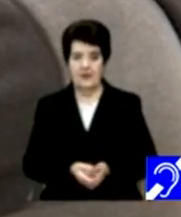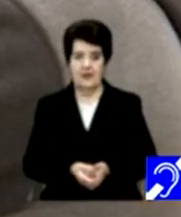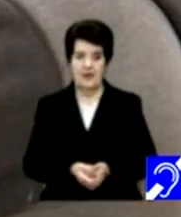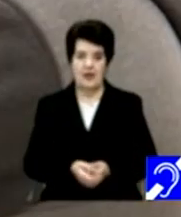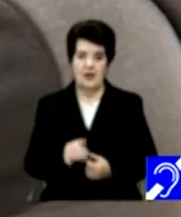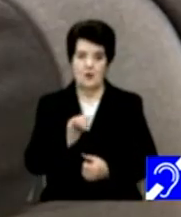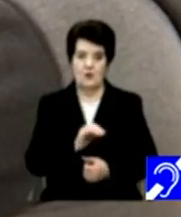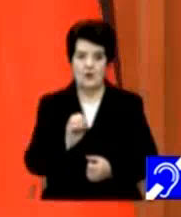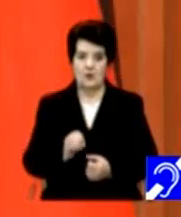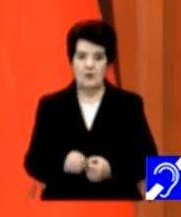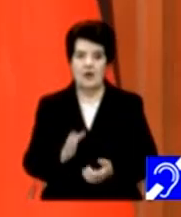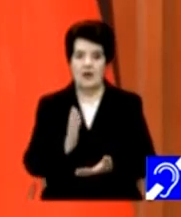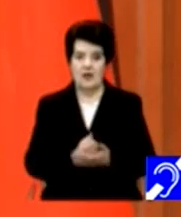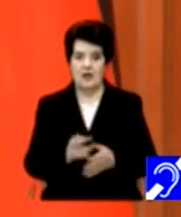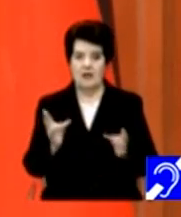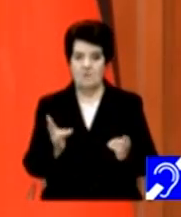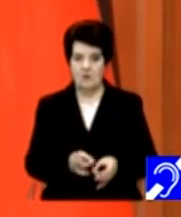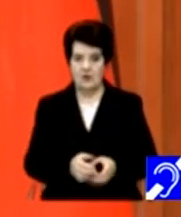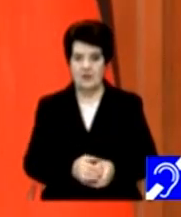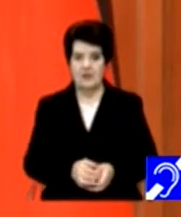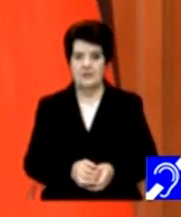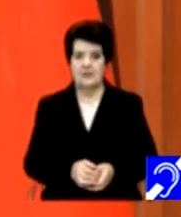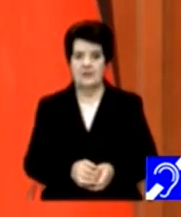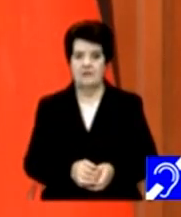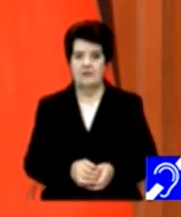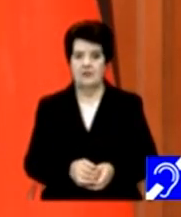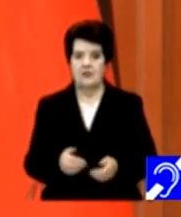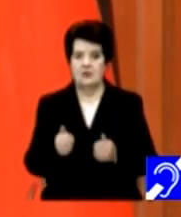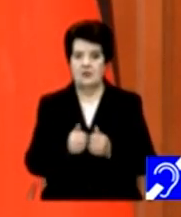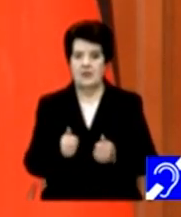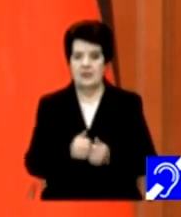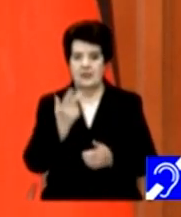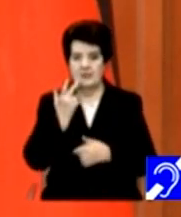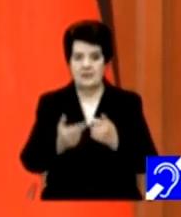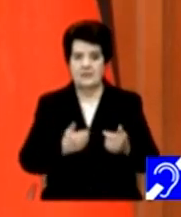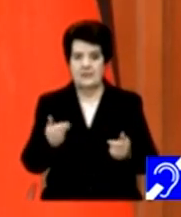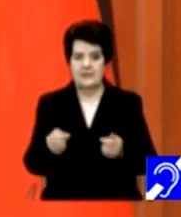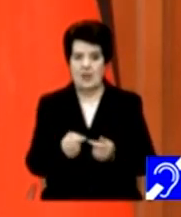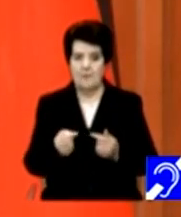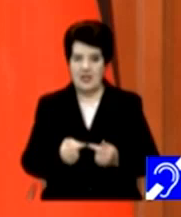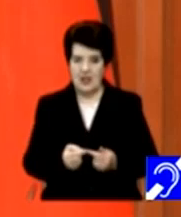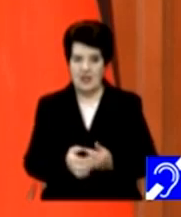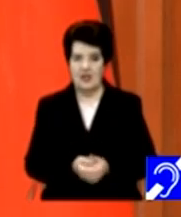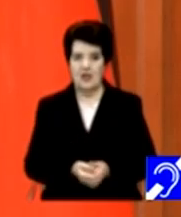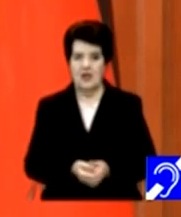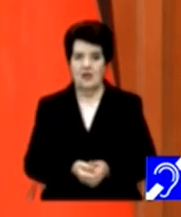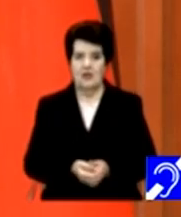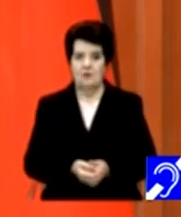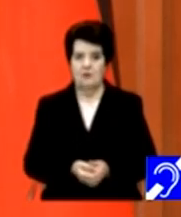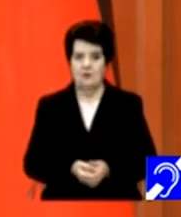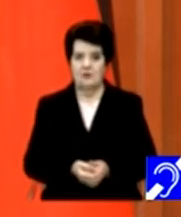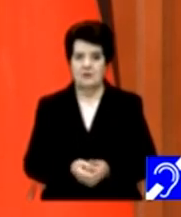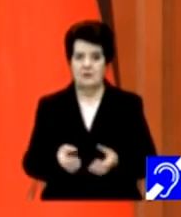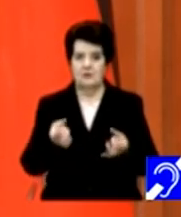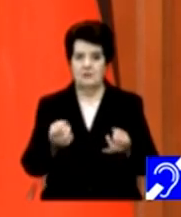Union braucht eine stabile und prosperierende östliche Nachbarschaft und die Reformen